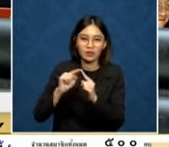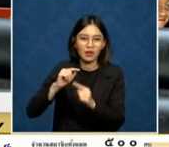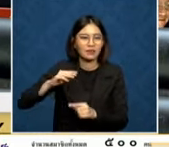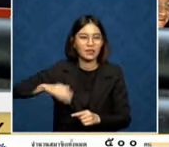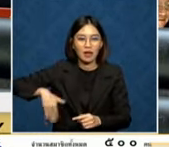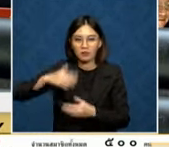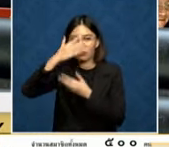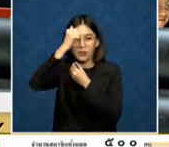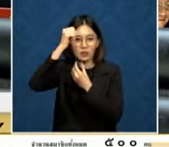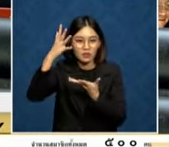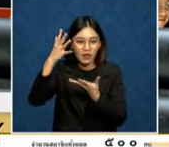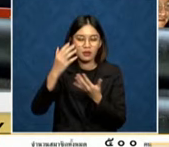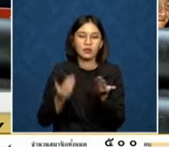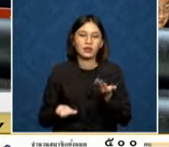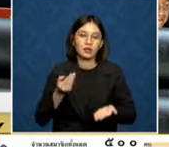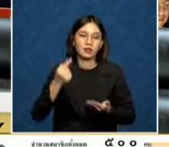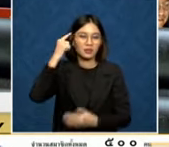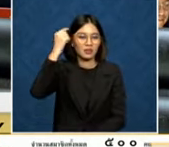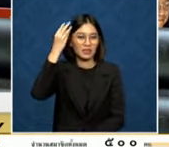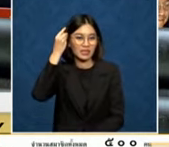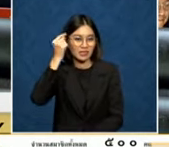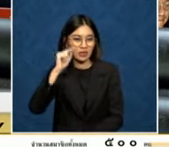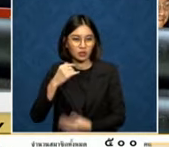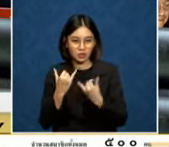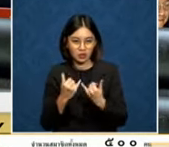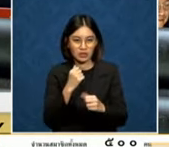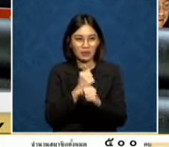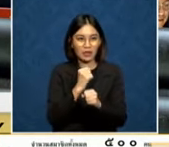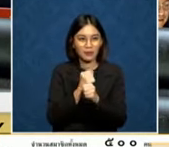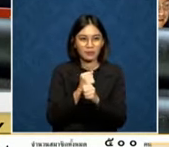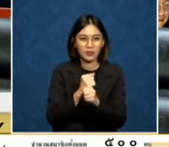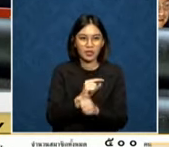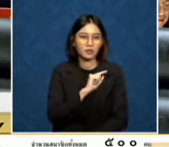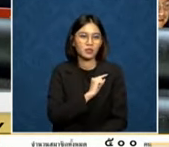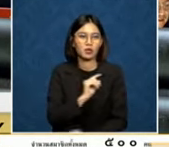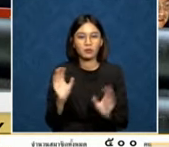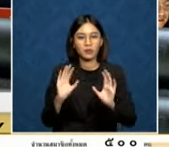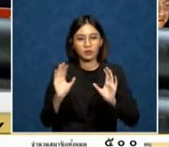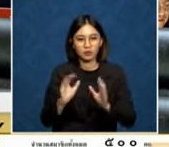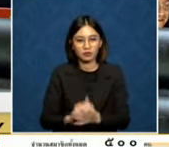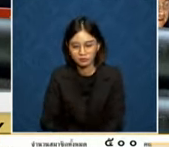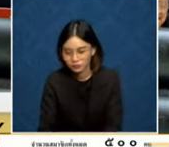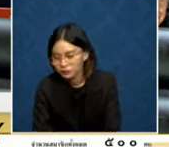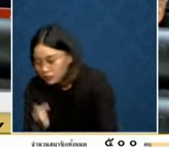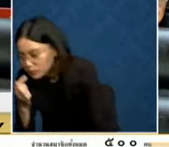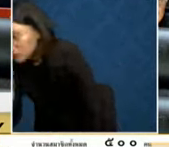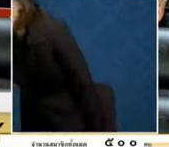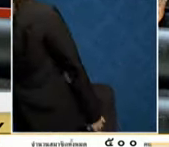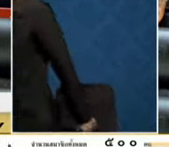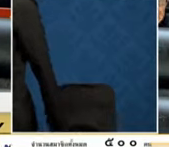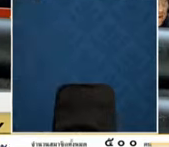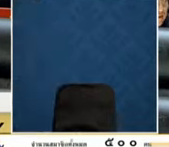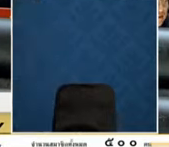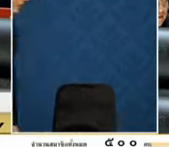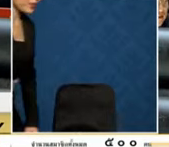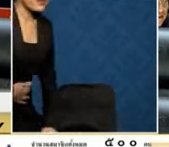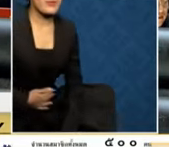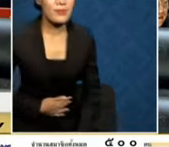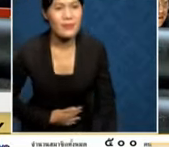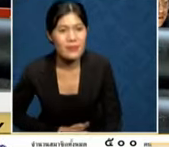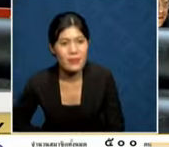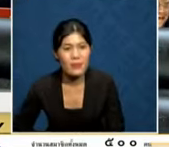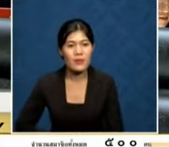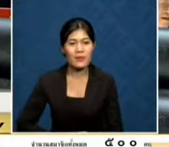มาหรือท่านอาจจะคิดว่าสิ่งที่ท่านทำท่านไม่ต้องรับผิดชอบอะไรที่ผมพูดเช่นนี้ครับ